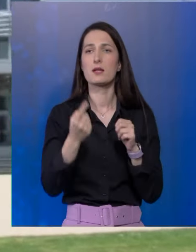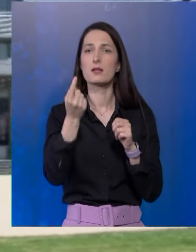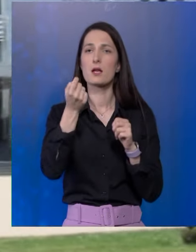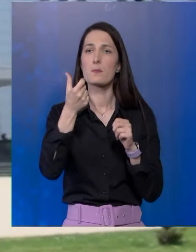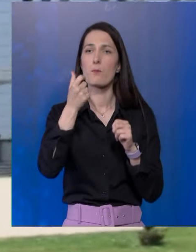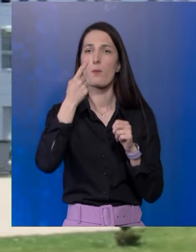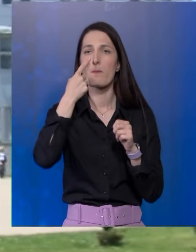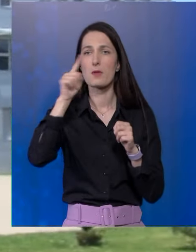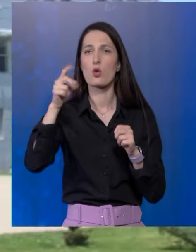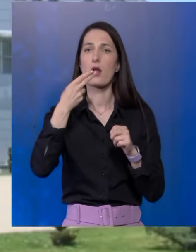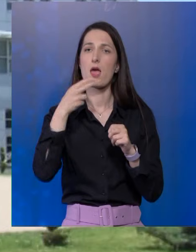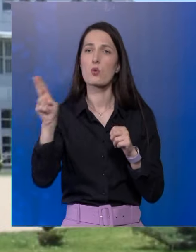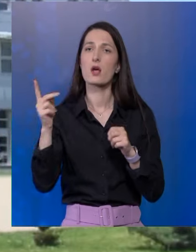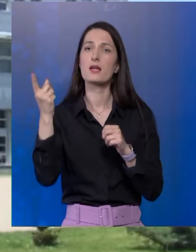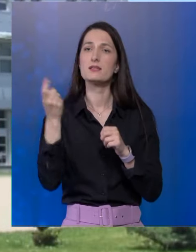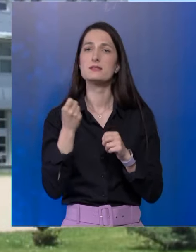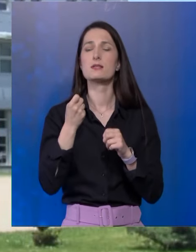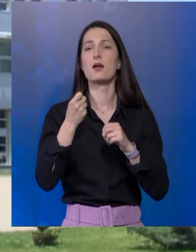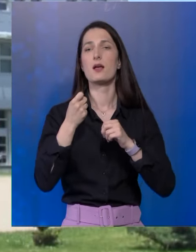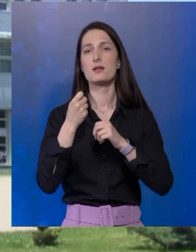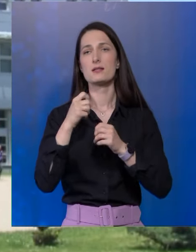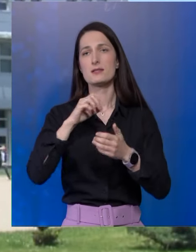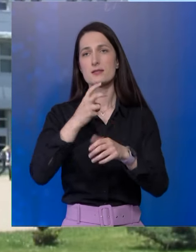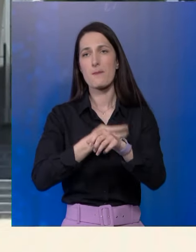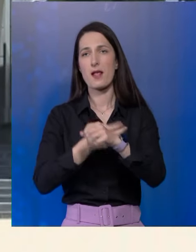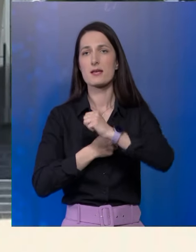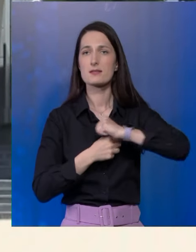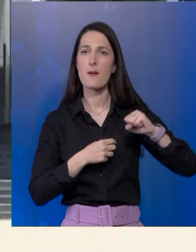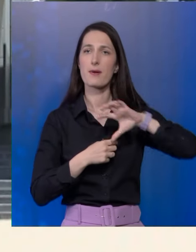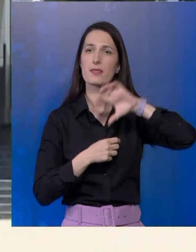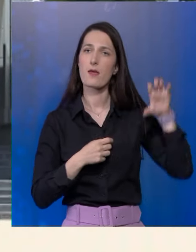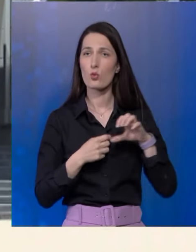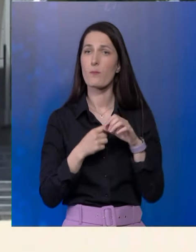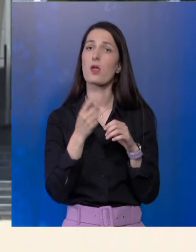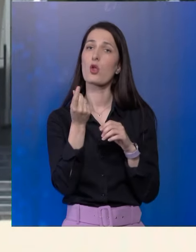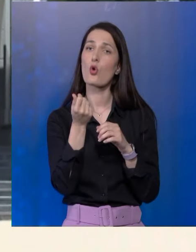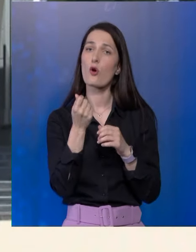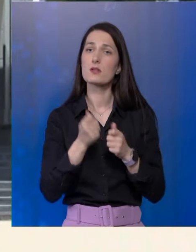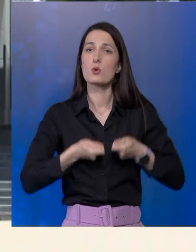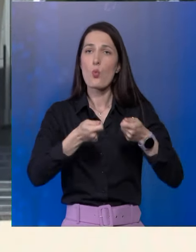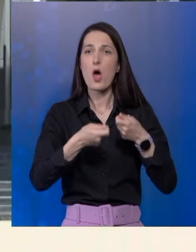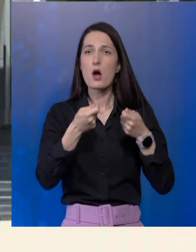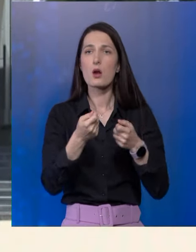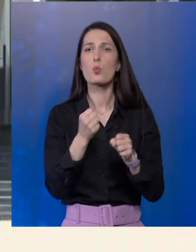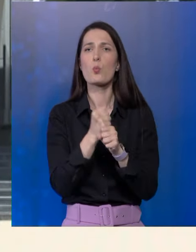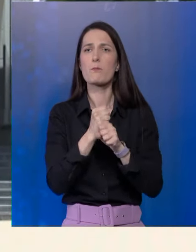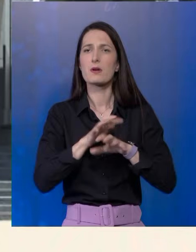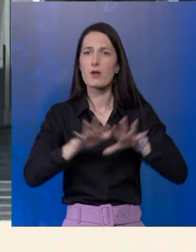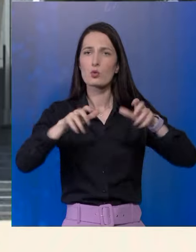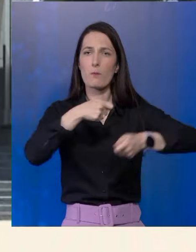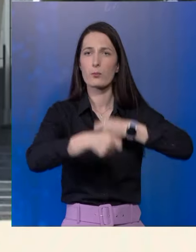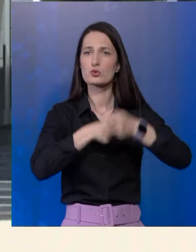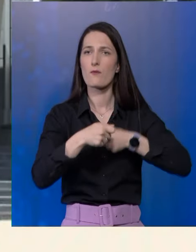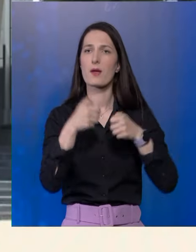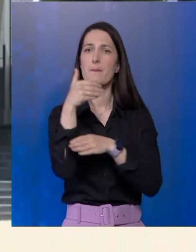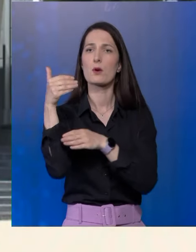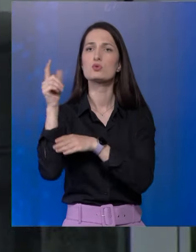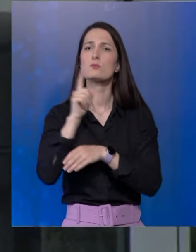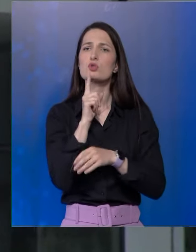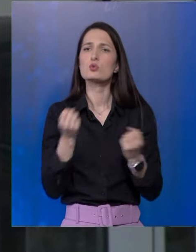Europe. Novac je ulagan u privredno poslovanje u preduzećima, čiji su vlasnici drugi pripadnici organizovane